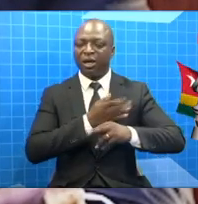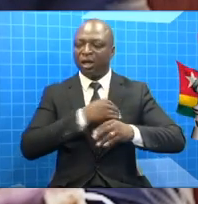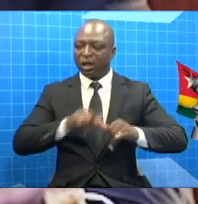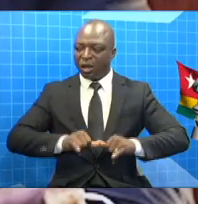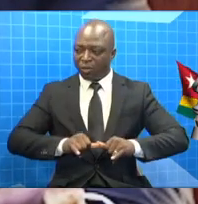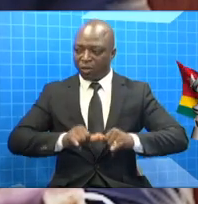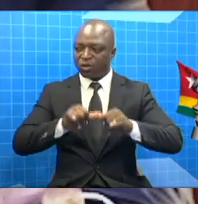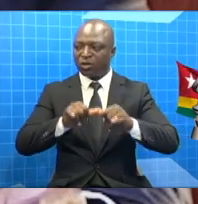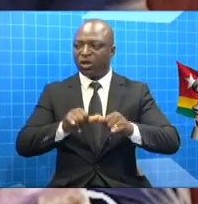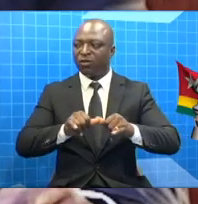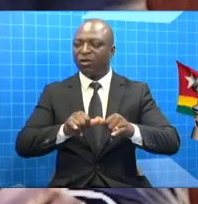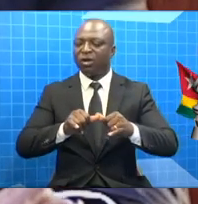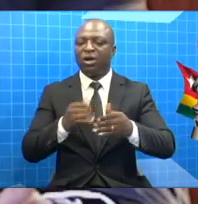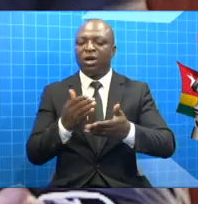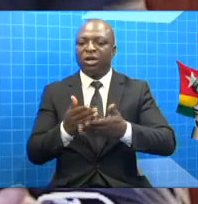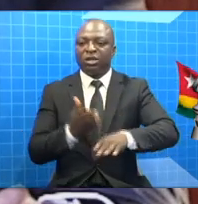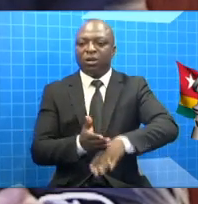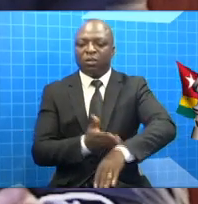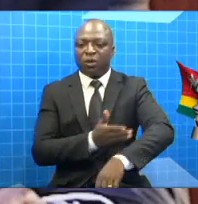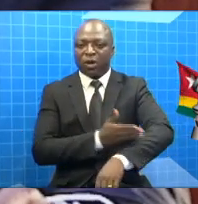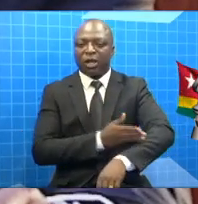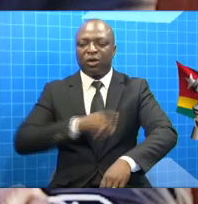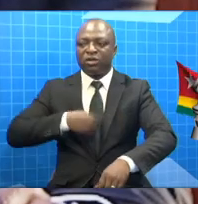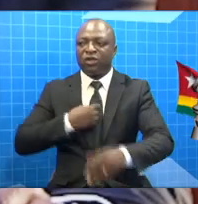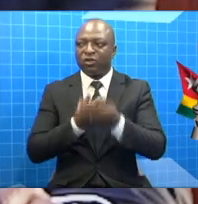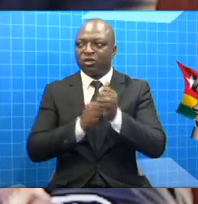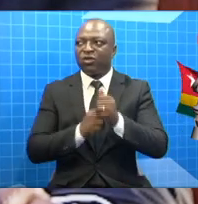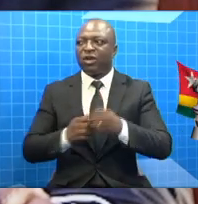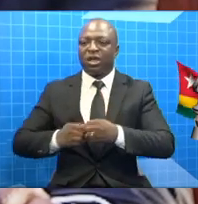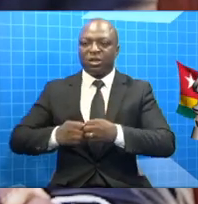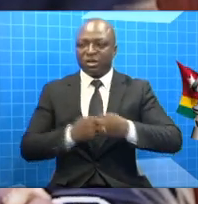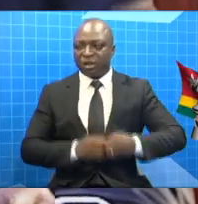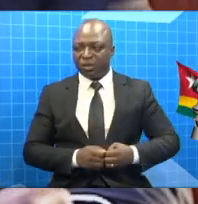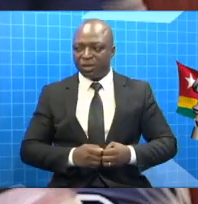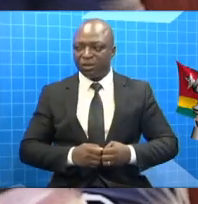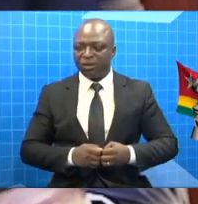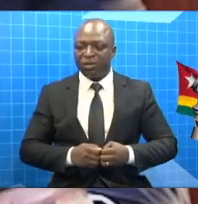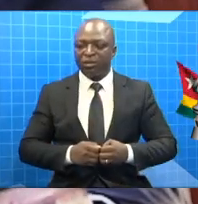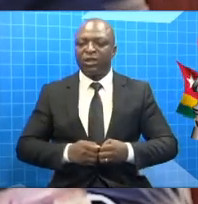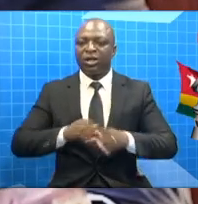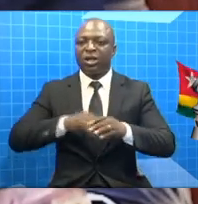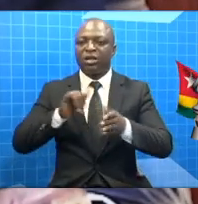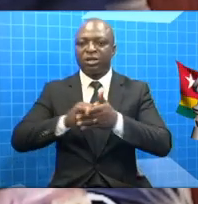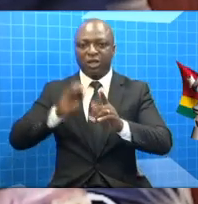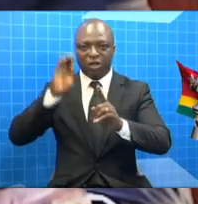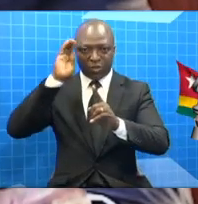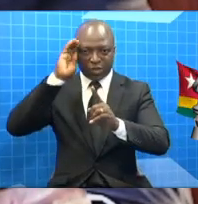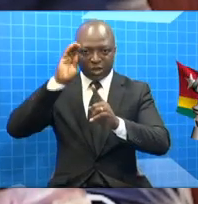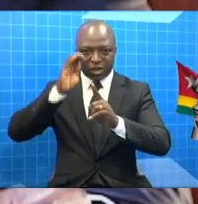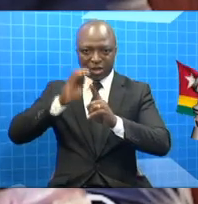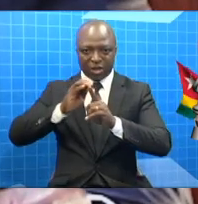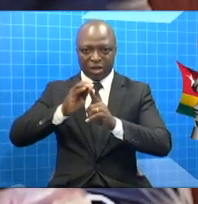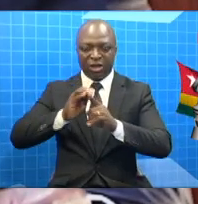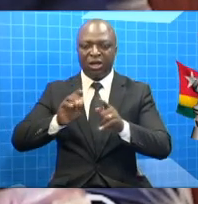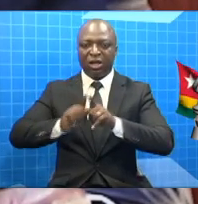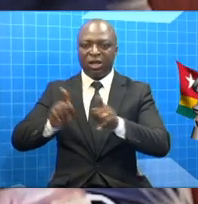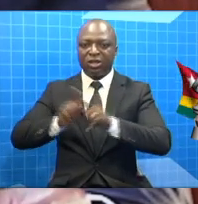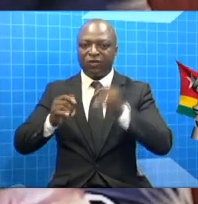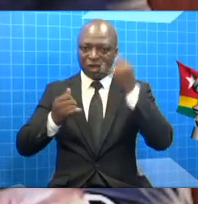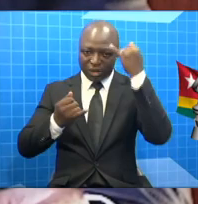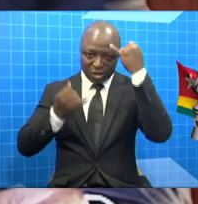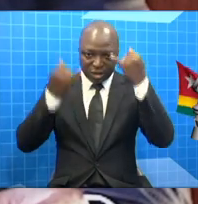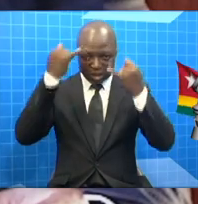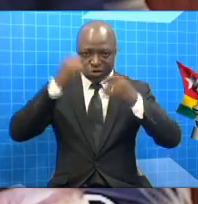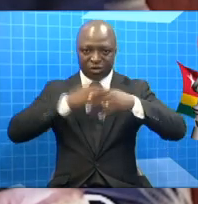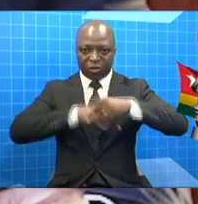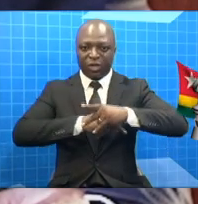poursuivre les progrès que nous avons enregistrés ensemble. Dans cette optique, les différentes initiatives de